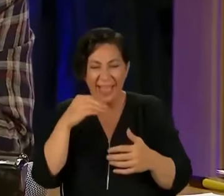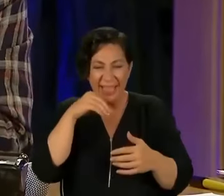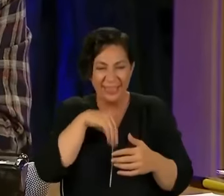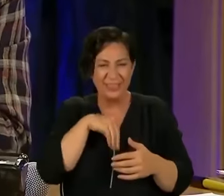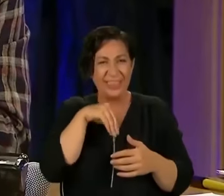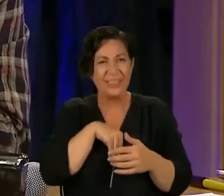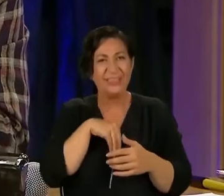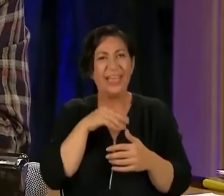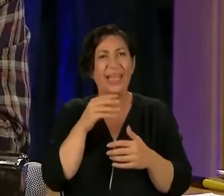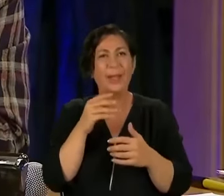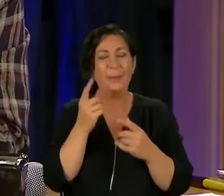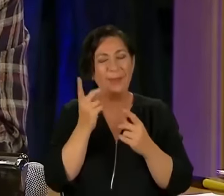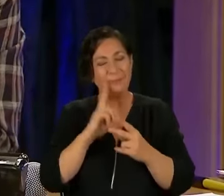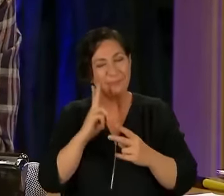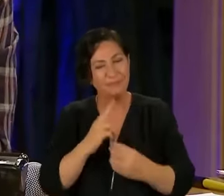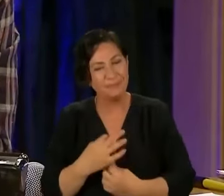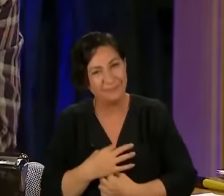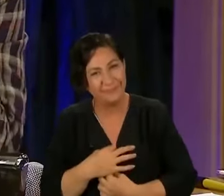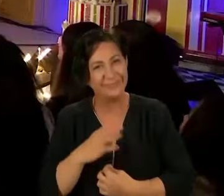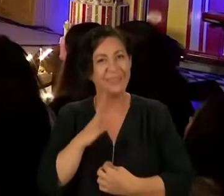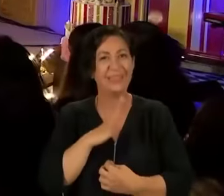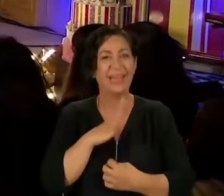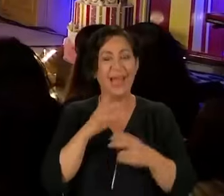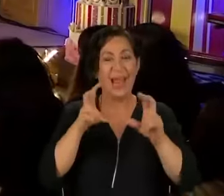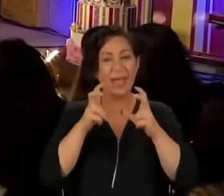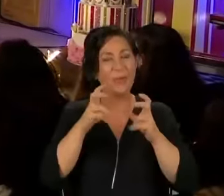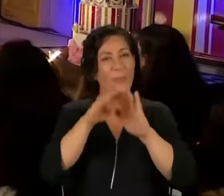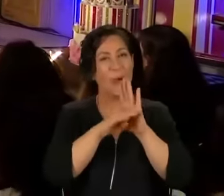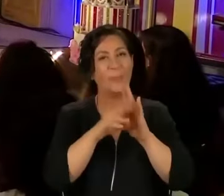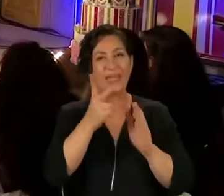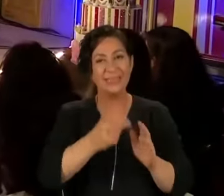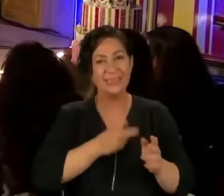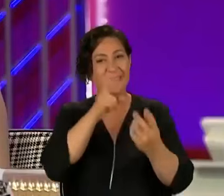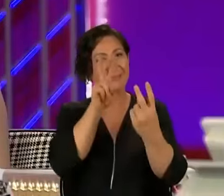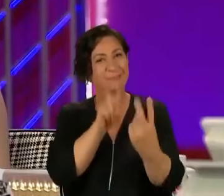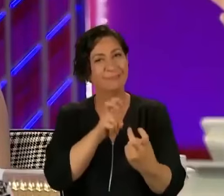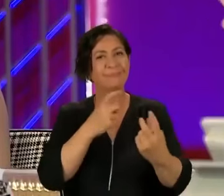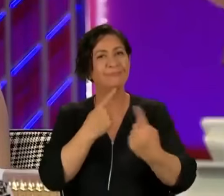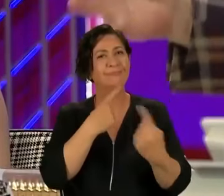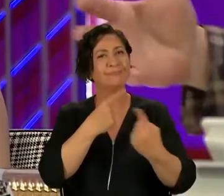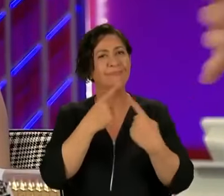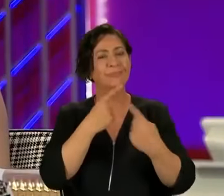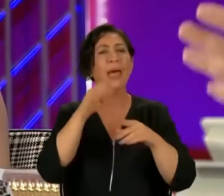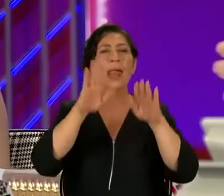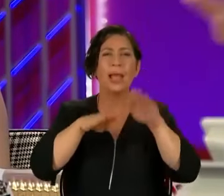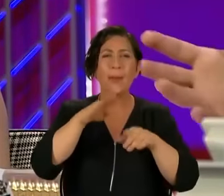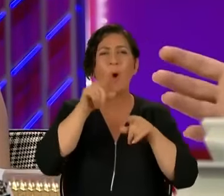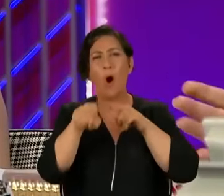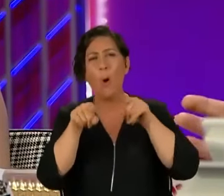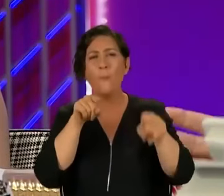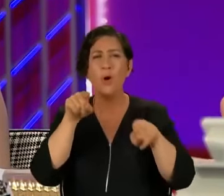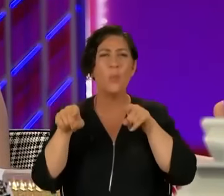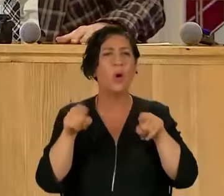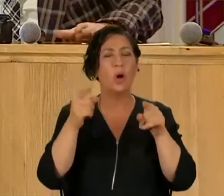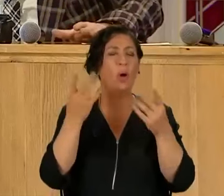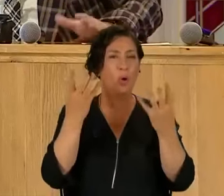içe bir tevazu var. Ben radyo programında da 2 saat boyunca beraberdik. İşte araya reklamlar girdi, şunlar bunlar